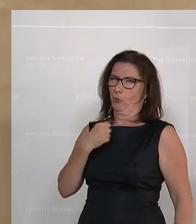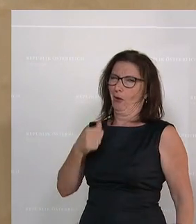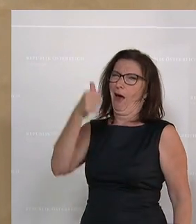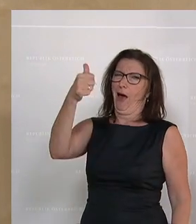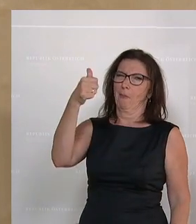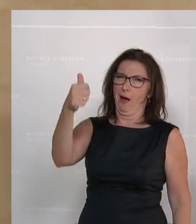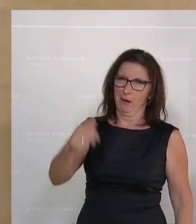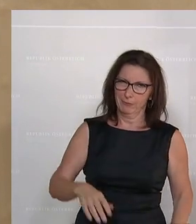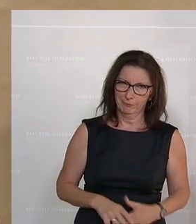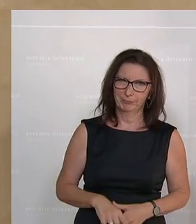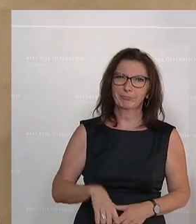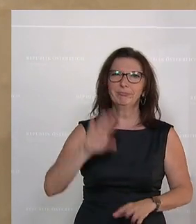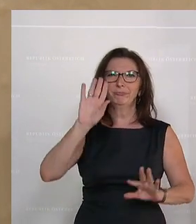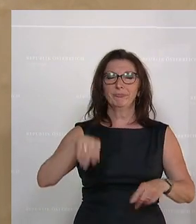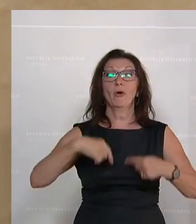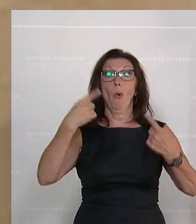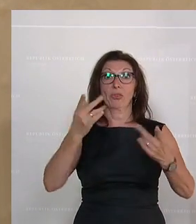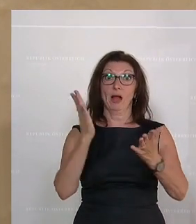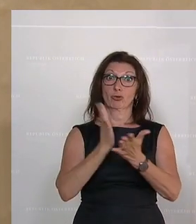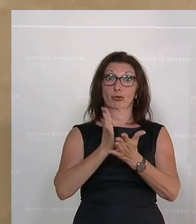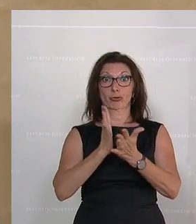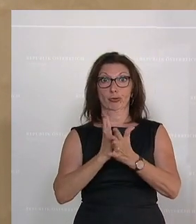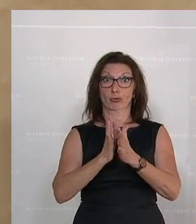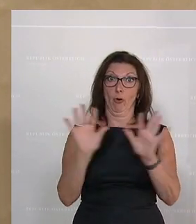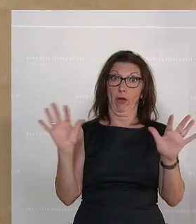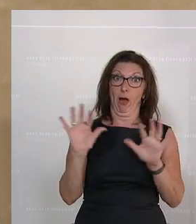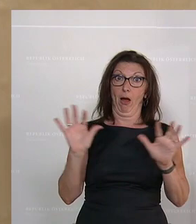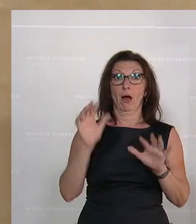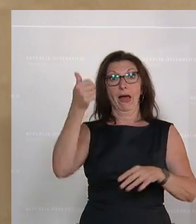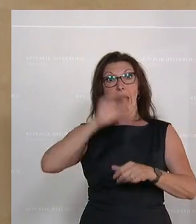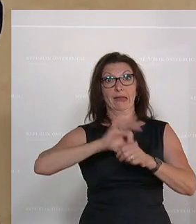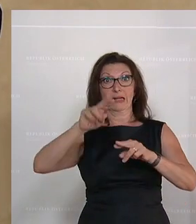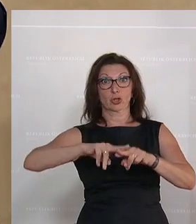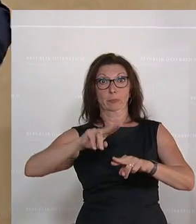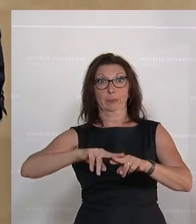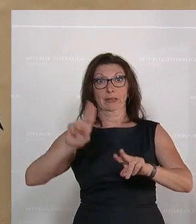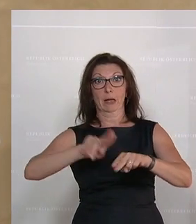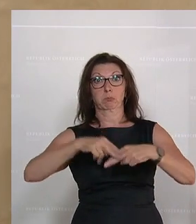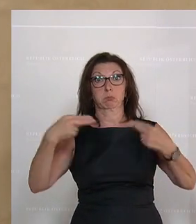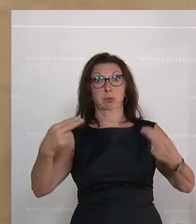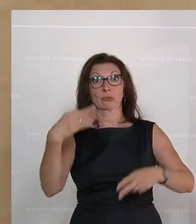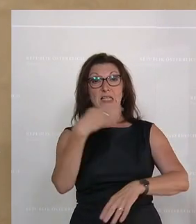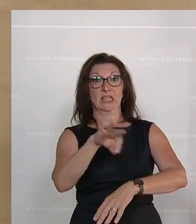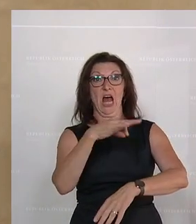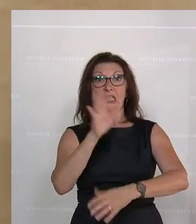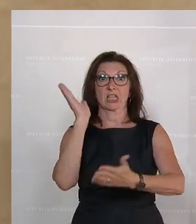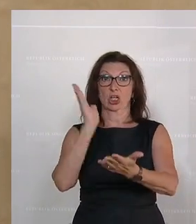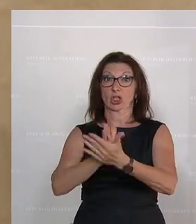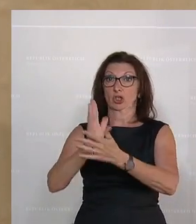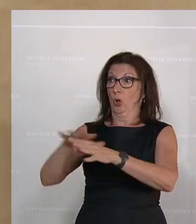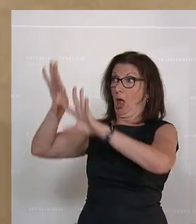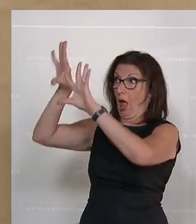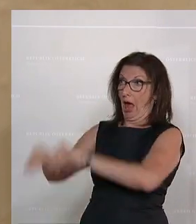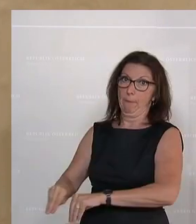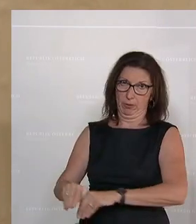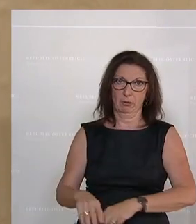beringen topshot einstecken ausgeborgt und später unter bundeskanzler einen maulkorb unterschriften der